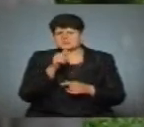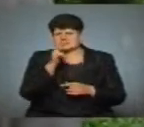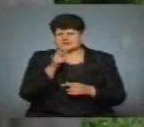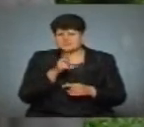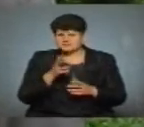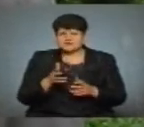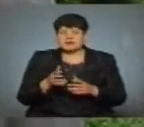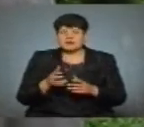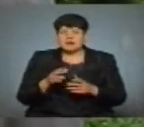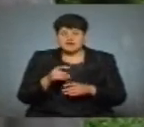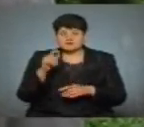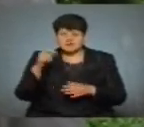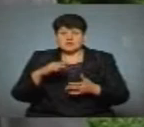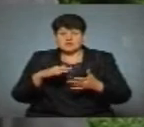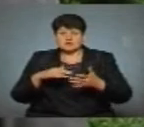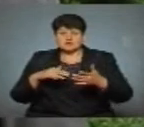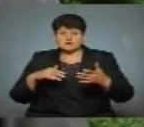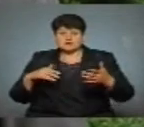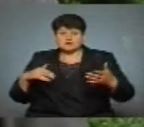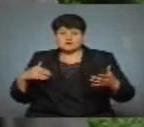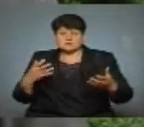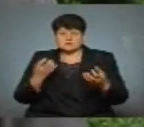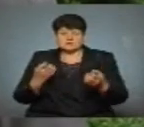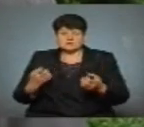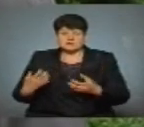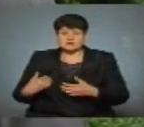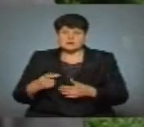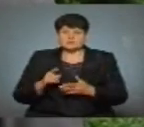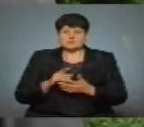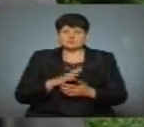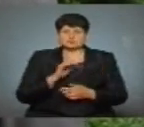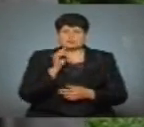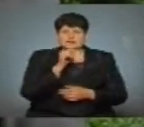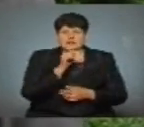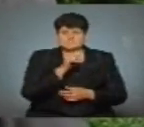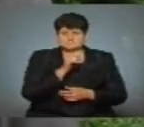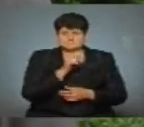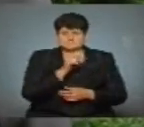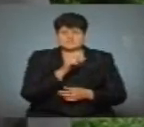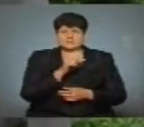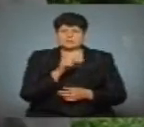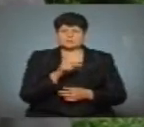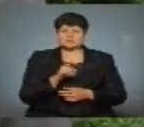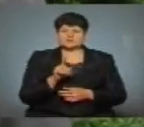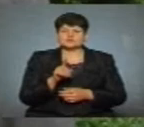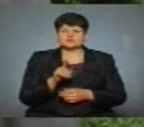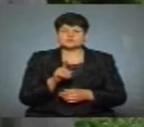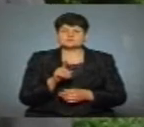війна продовжувалася і я мусив бути там. Тому що, ну,